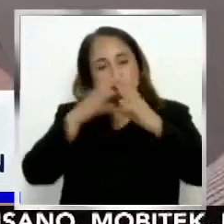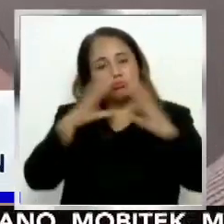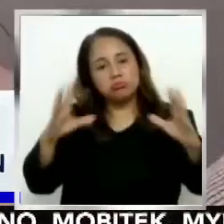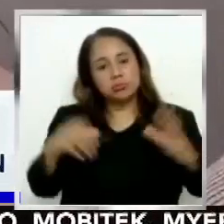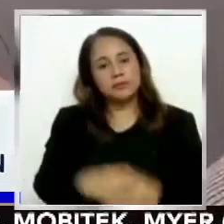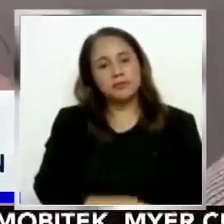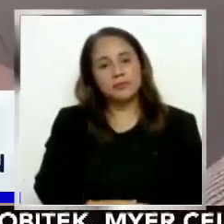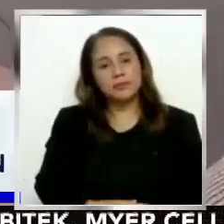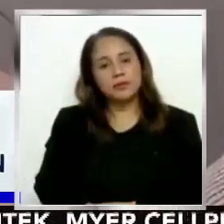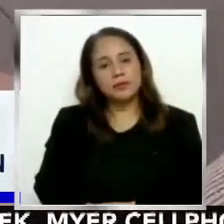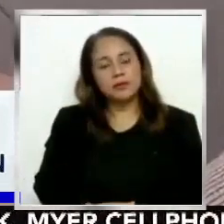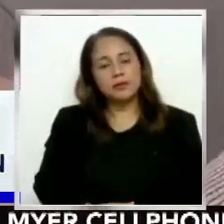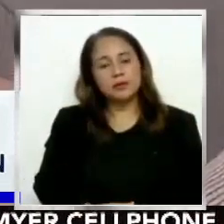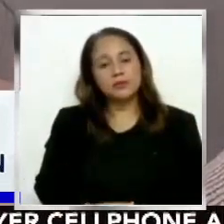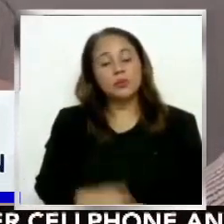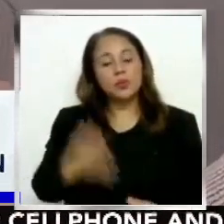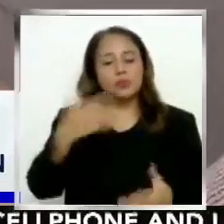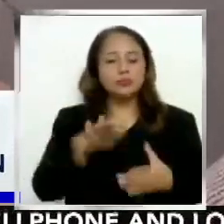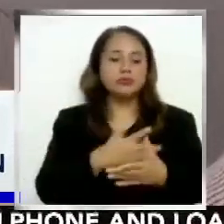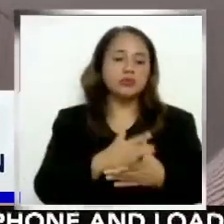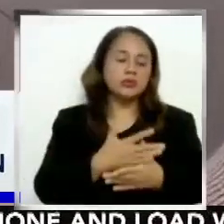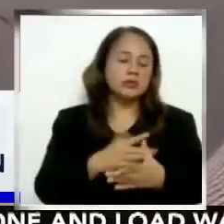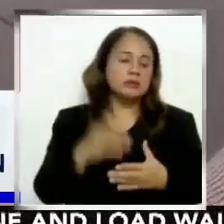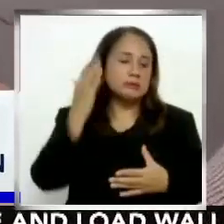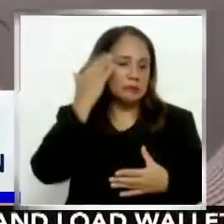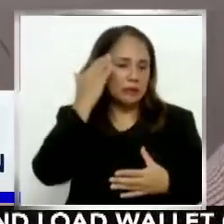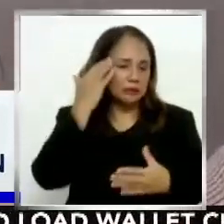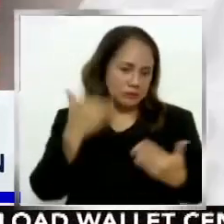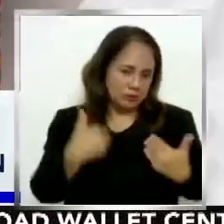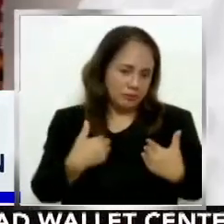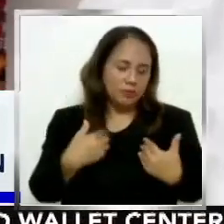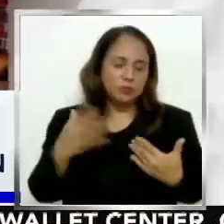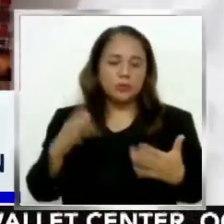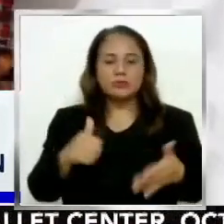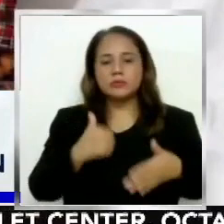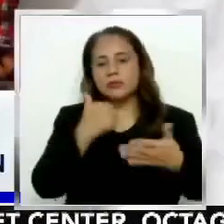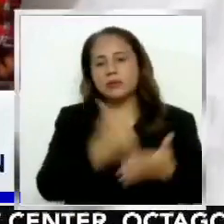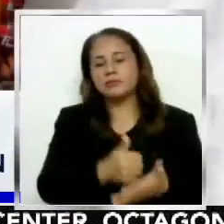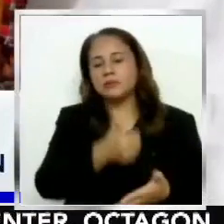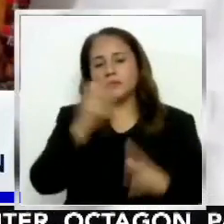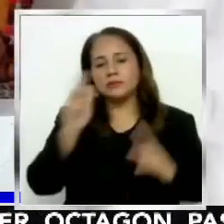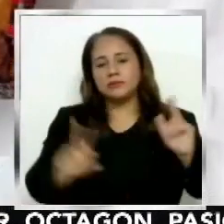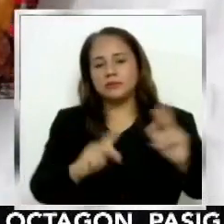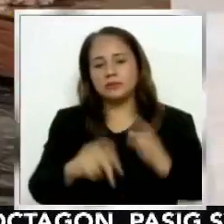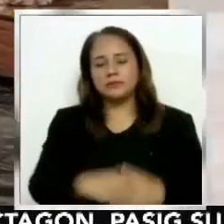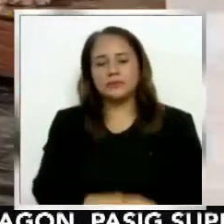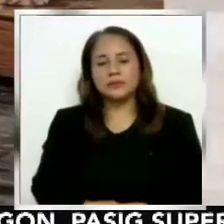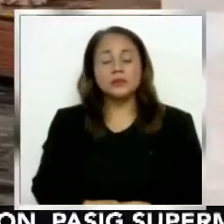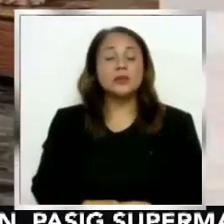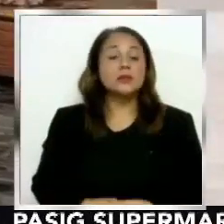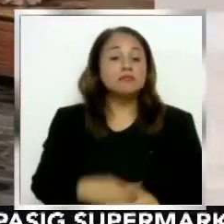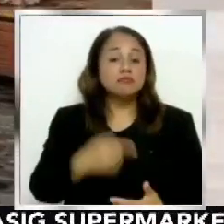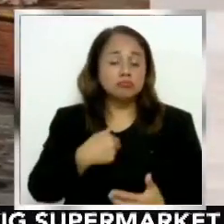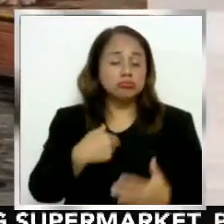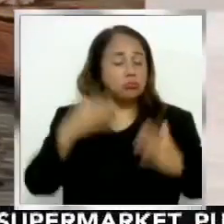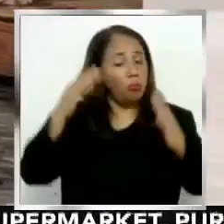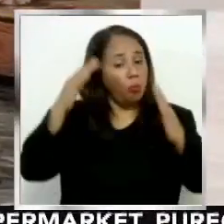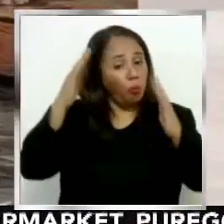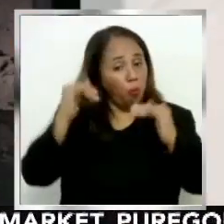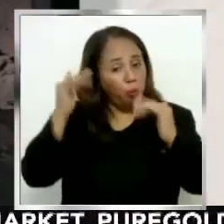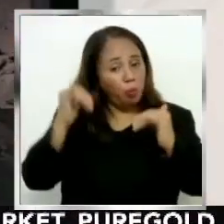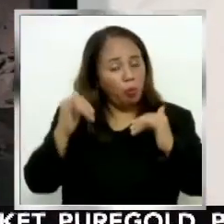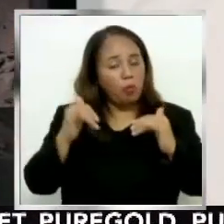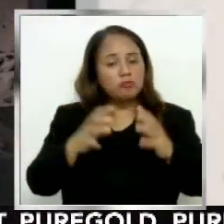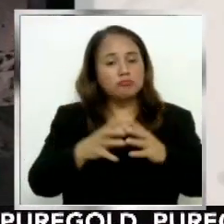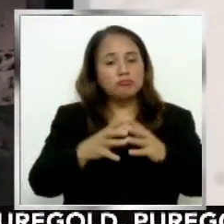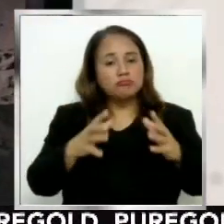talaga niya i-share ko ano yung knowledge niya meron siya para makatulong sa ibang tao. Umaasa si Dong at Yan na lumaki rin sana ang kanilang mga anak